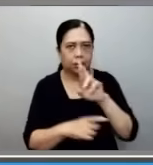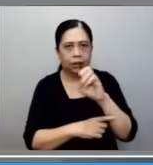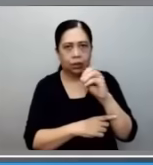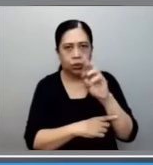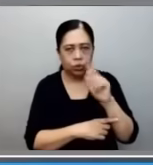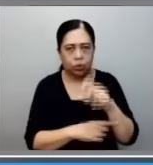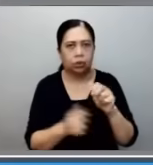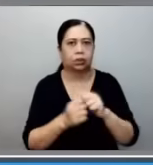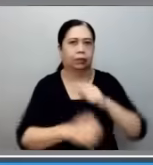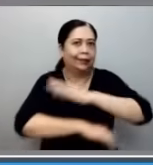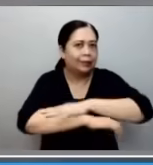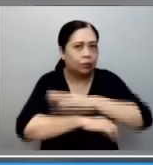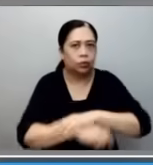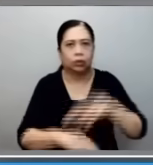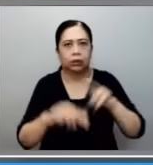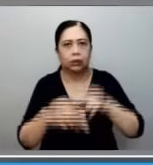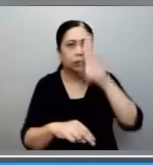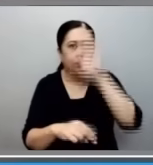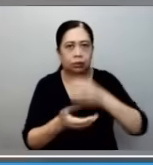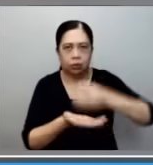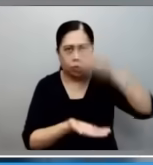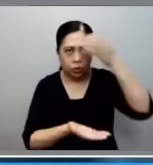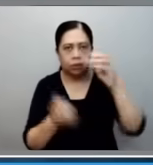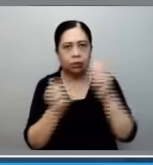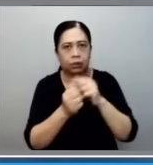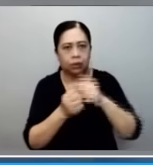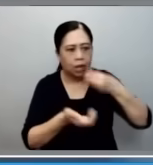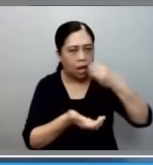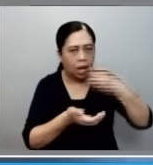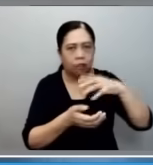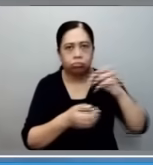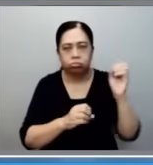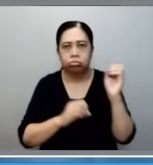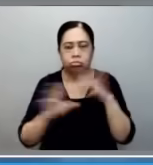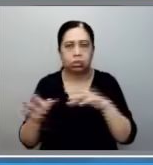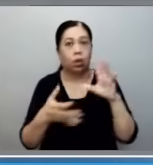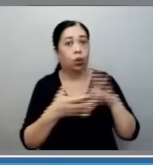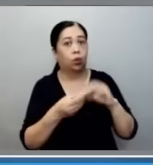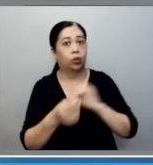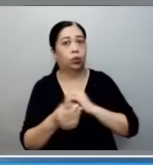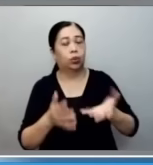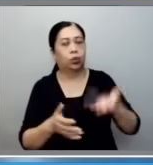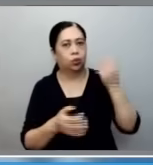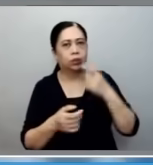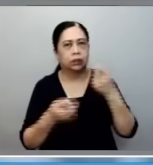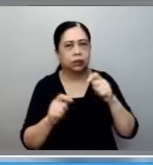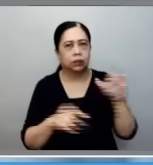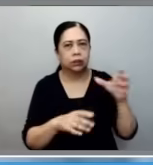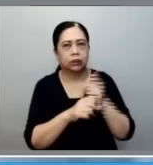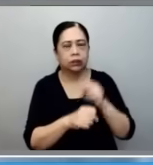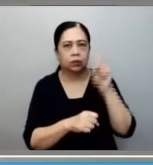mesa at basag na bote maging ang pulutan. Kwento ng may-ari ng resort, sinubukang kuhanin ng mga lalaki ang